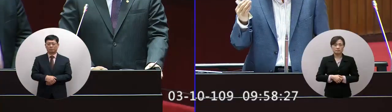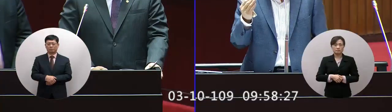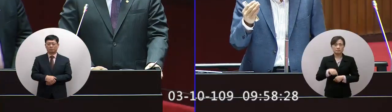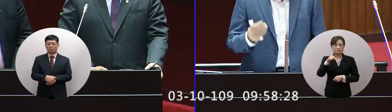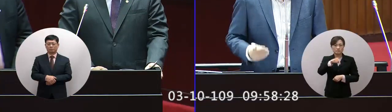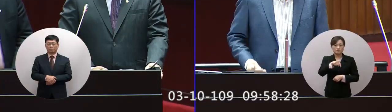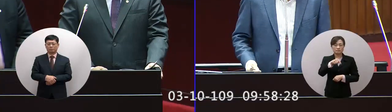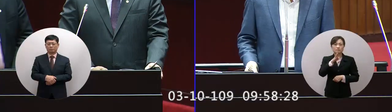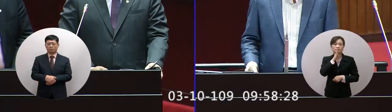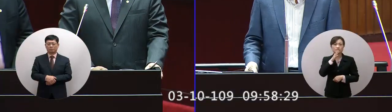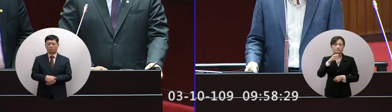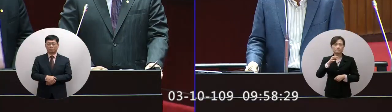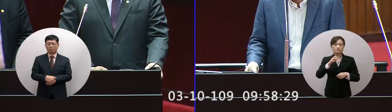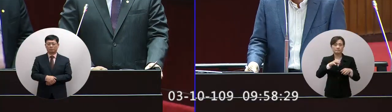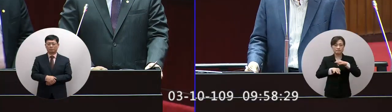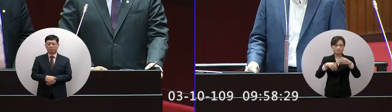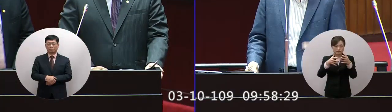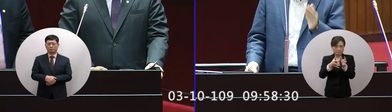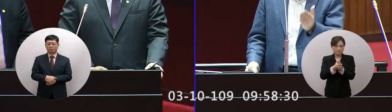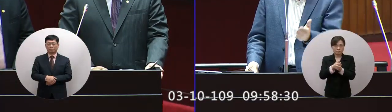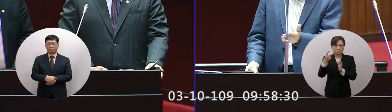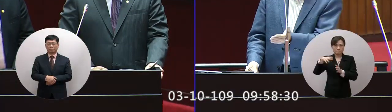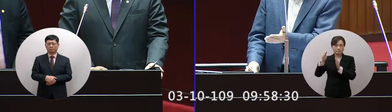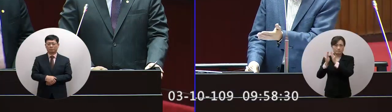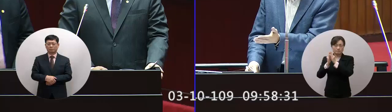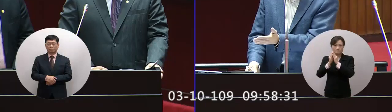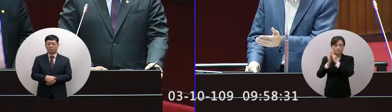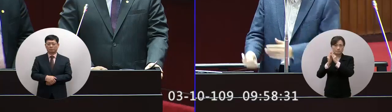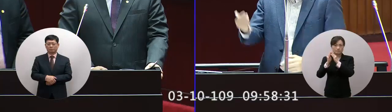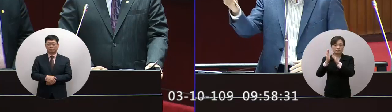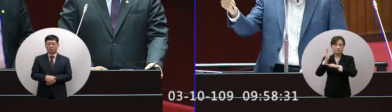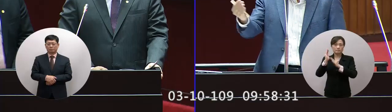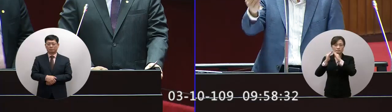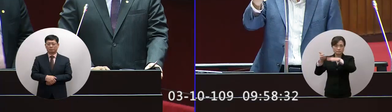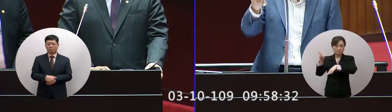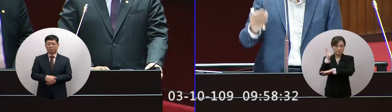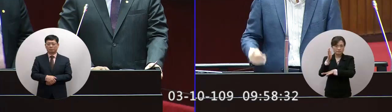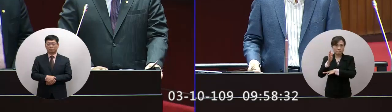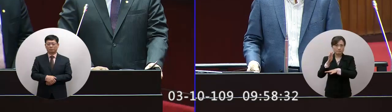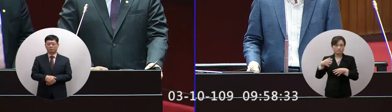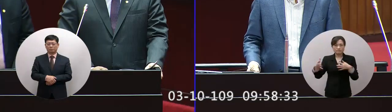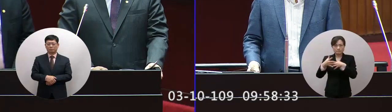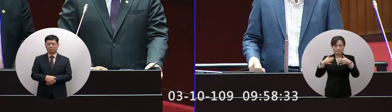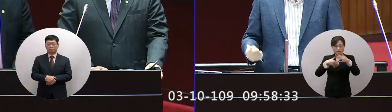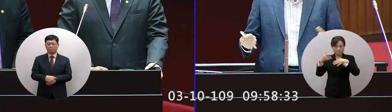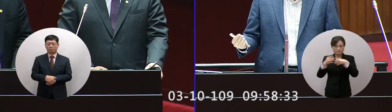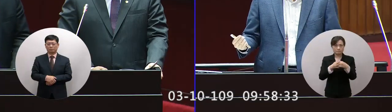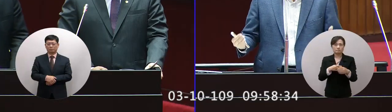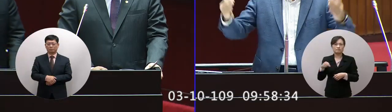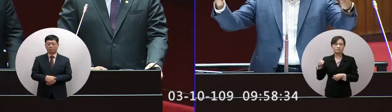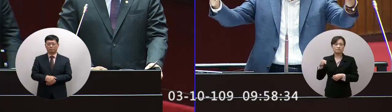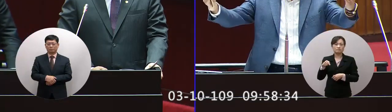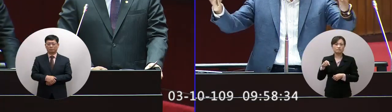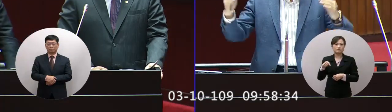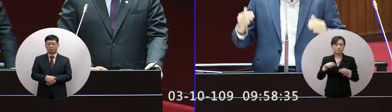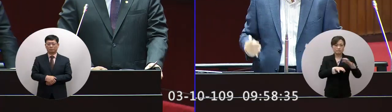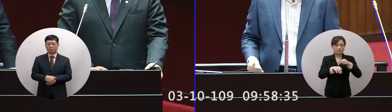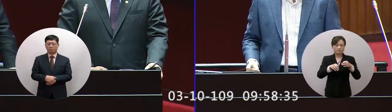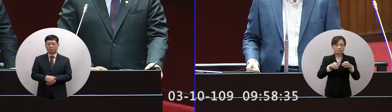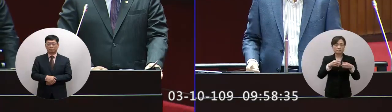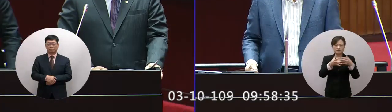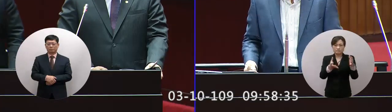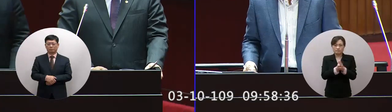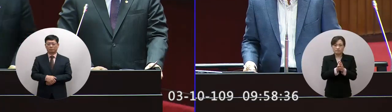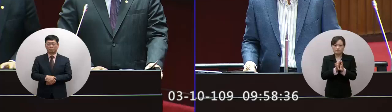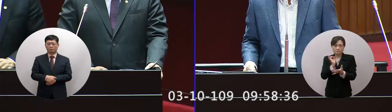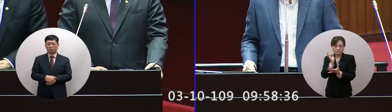由经济部跟桃园市政府合作的案子，桃园市政府出地，经济部拿了40亿，我觉得很棒，来建设这个